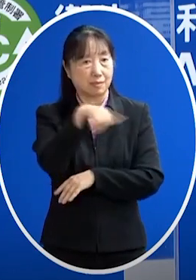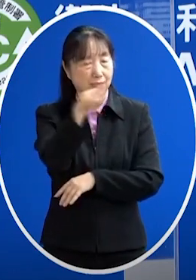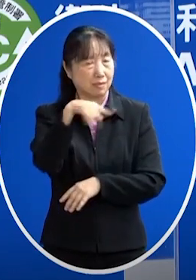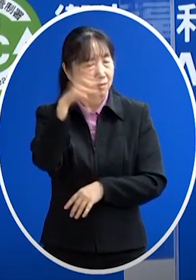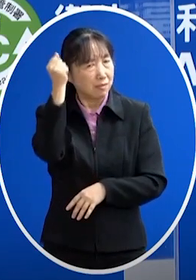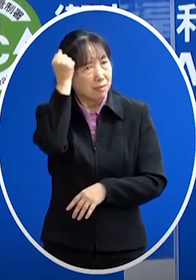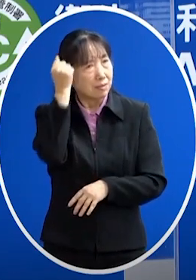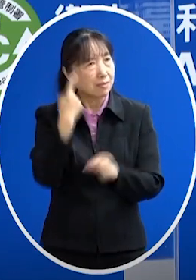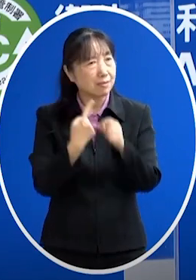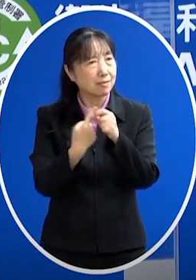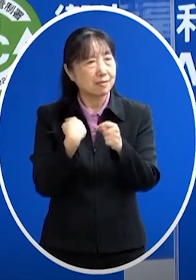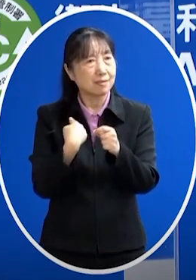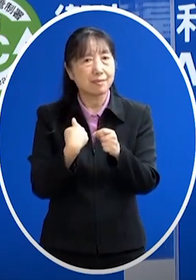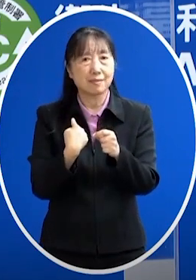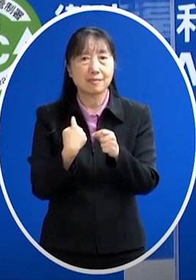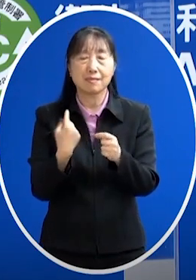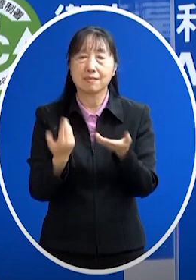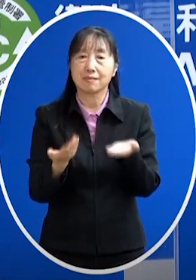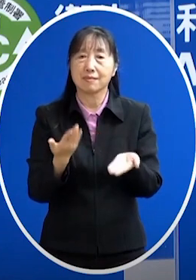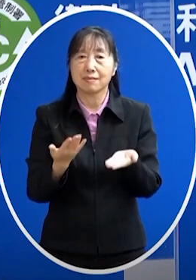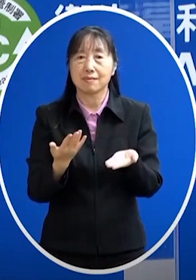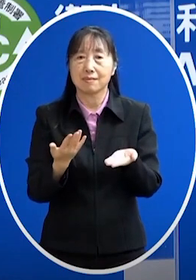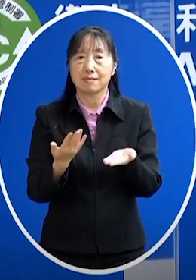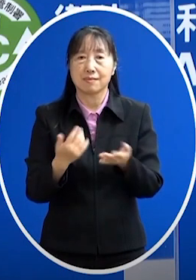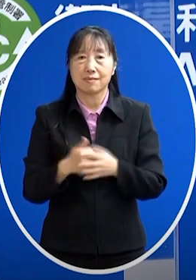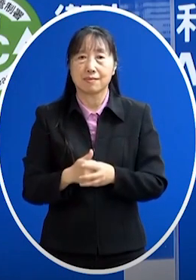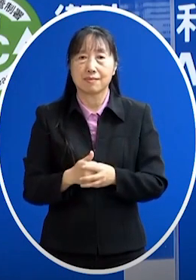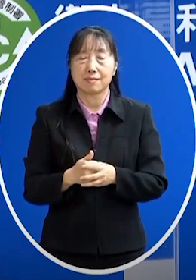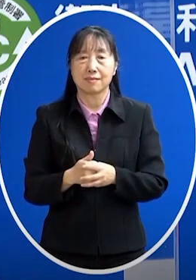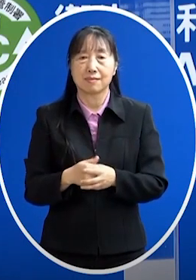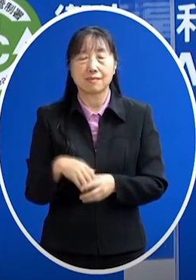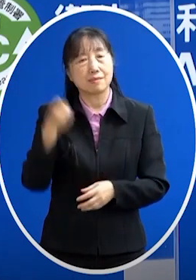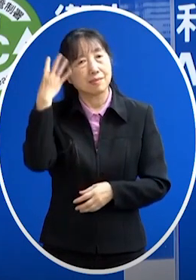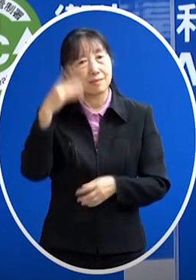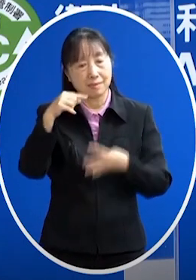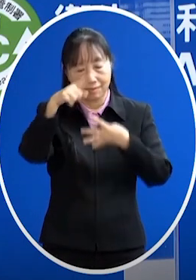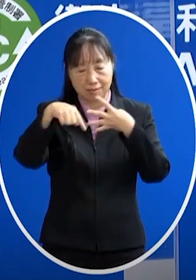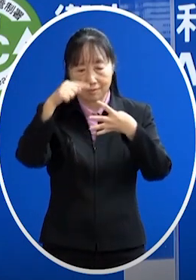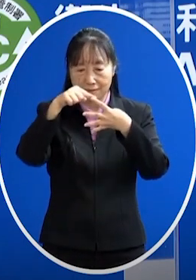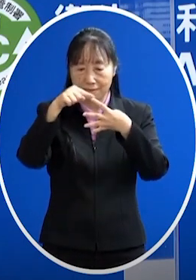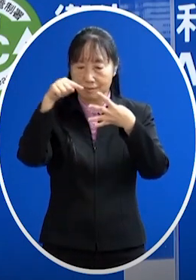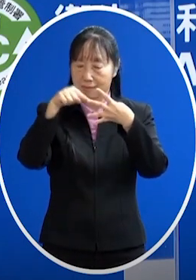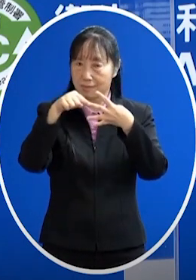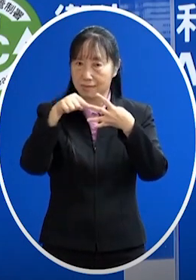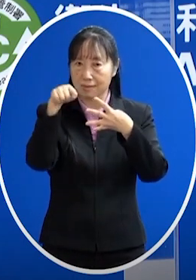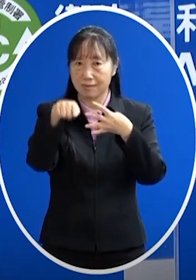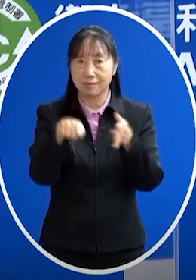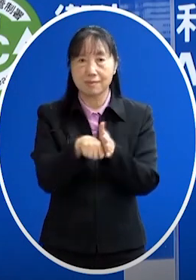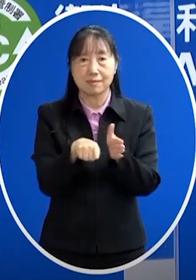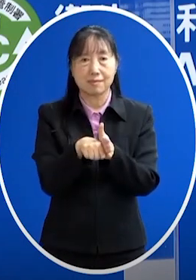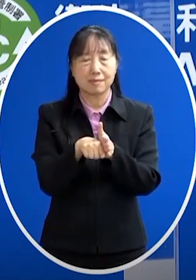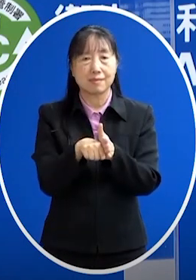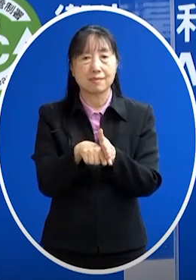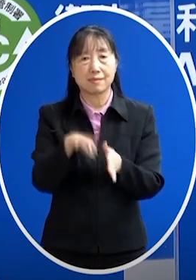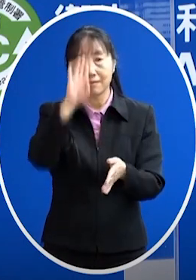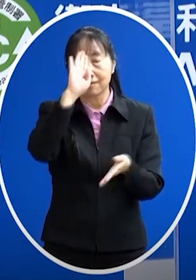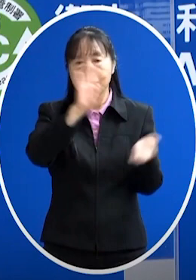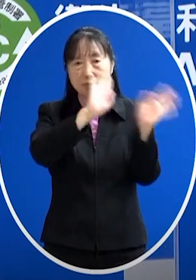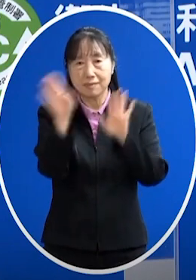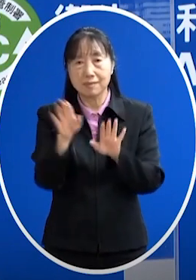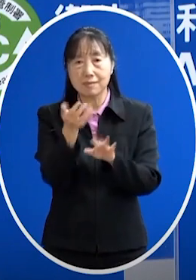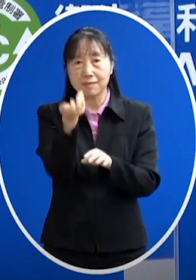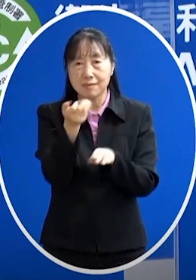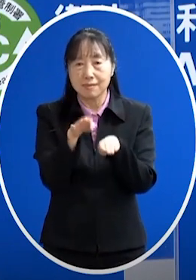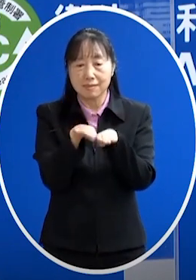在去年的时候，在去年的第一季还是第二季哈，他们到那时候疫情刚刚开